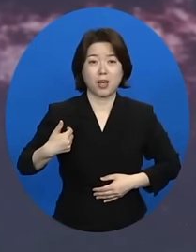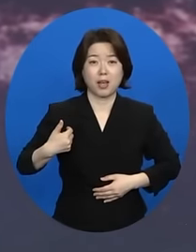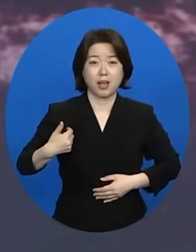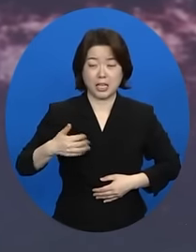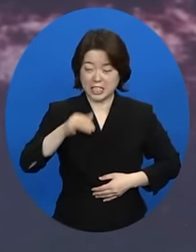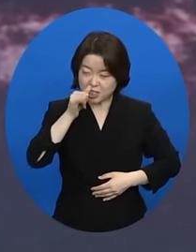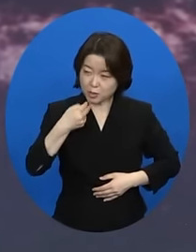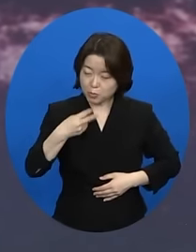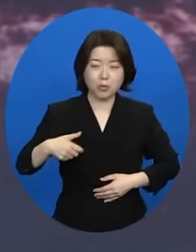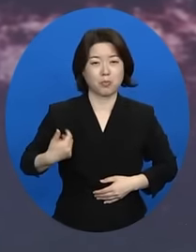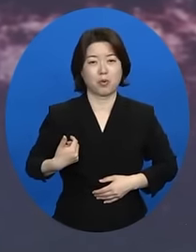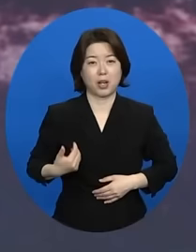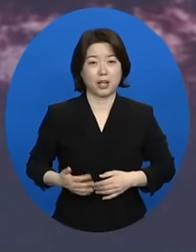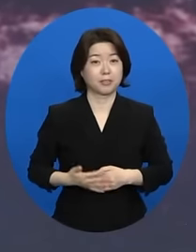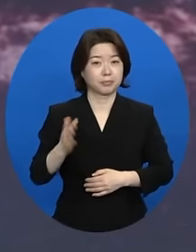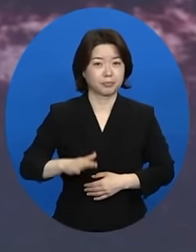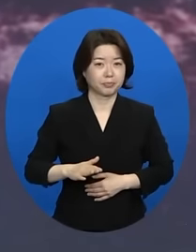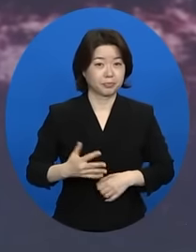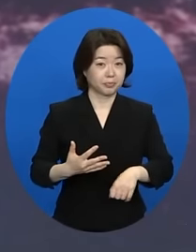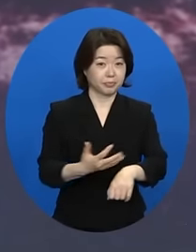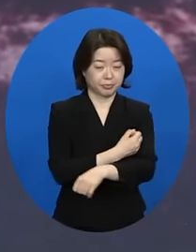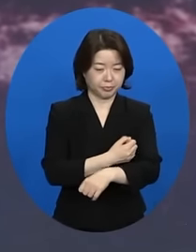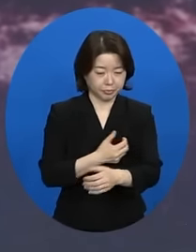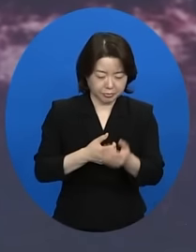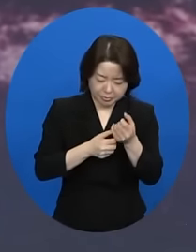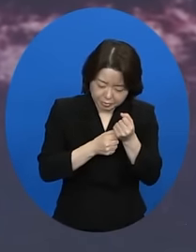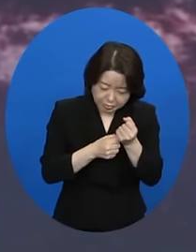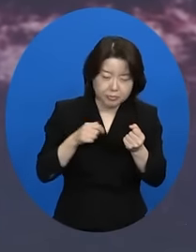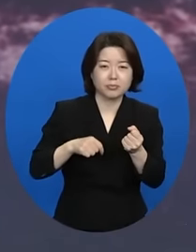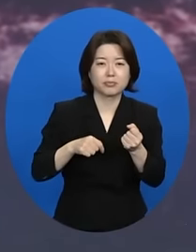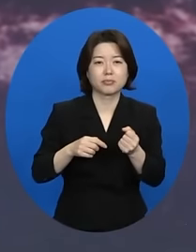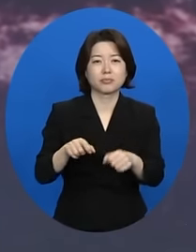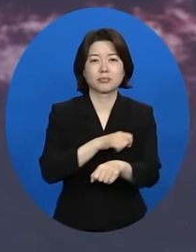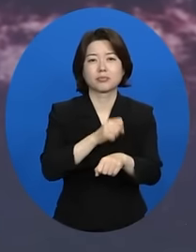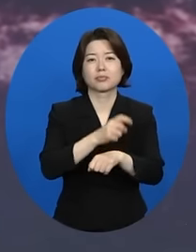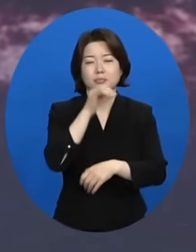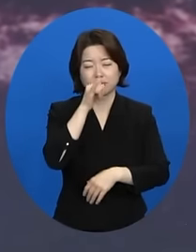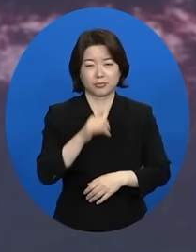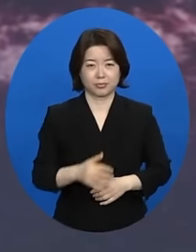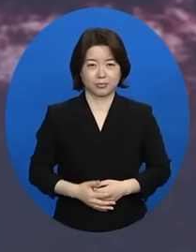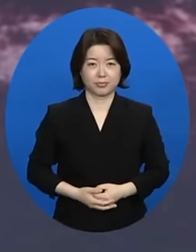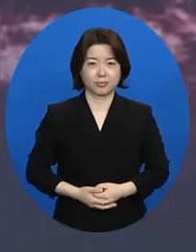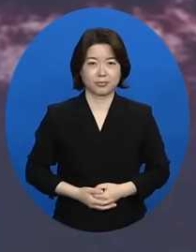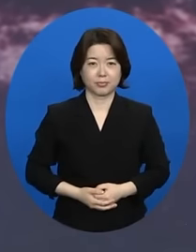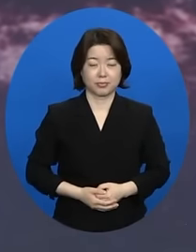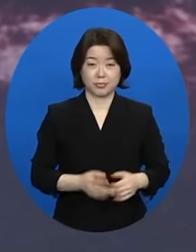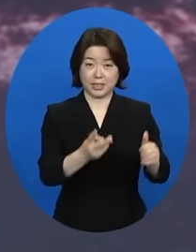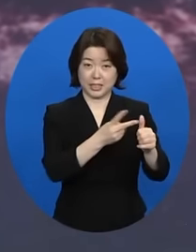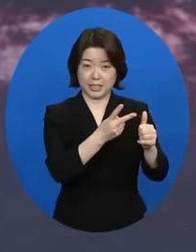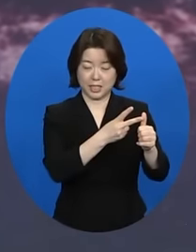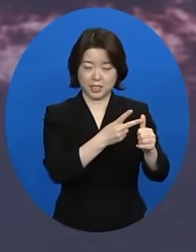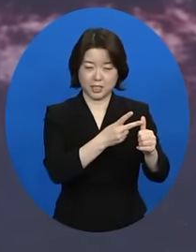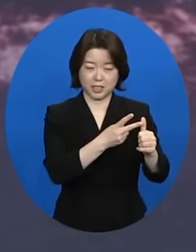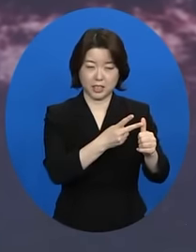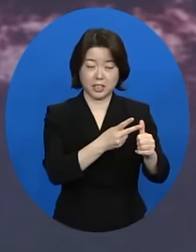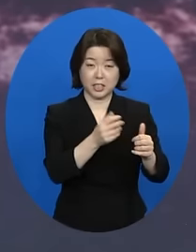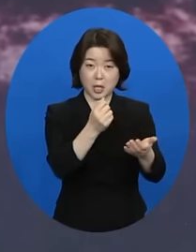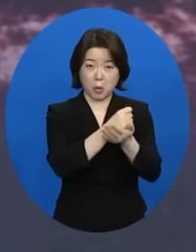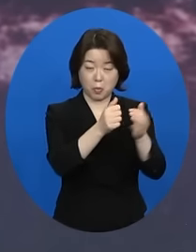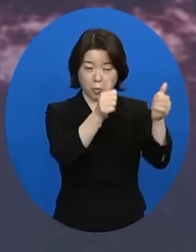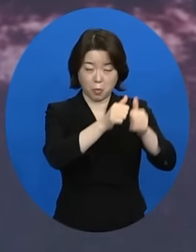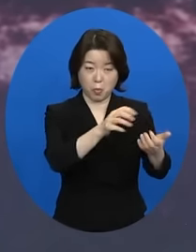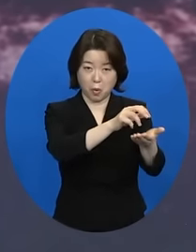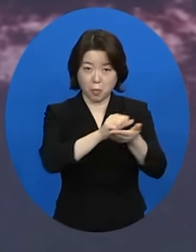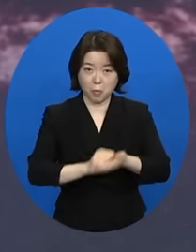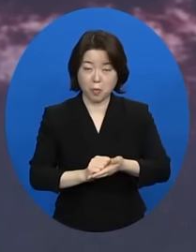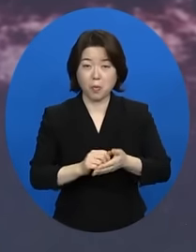없는지를. 그러면서도 굉장히 의지한다는 특성을 갖고 있습니다. 여러분, 라헬이 왜 드라빔을 훔친지 아십니까? 단지